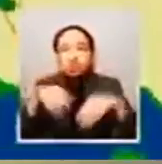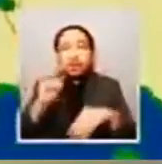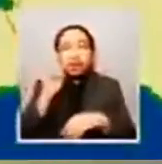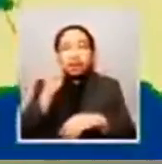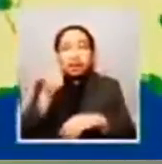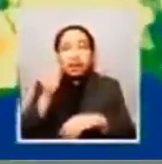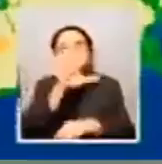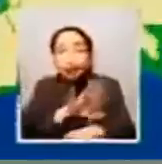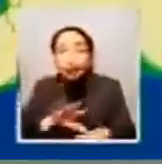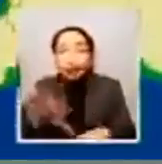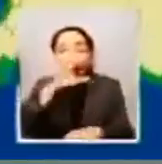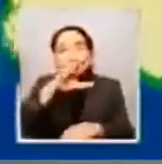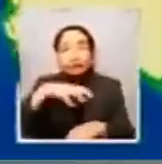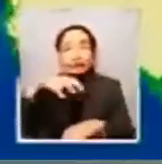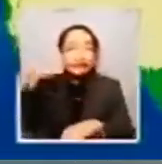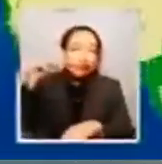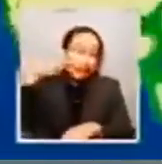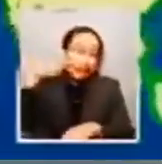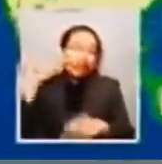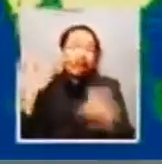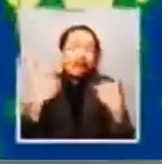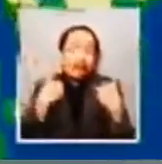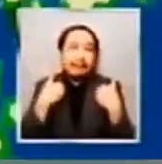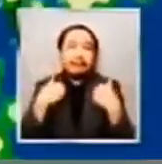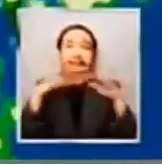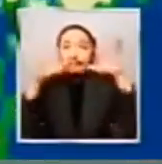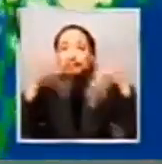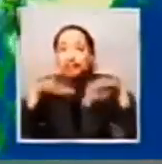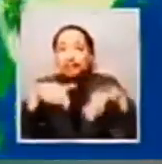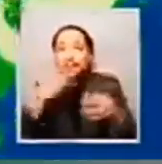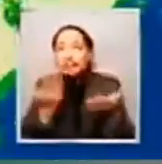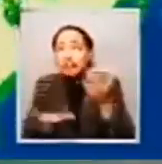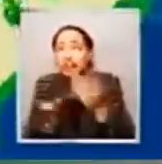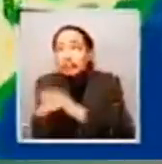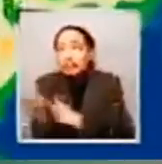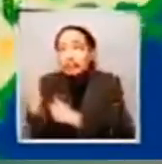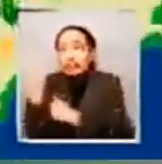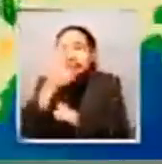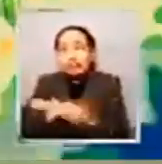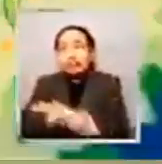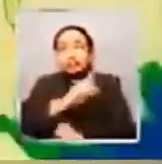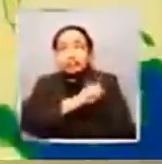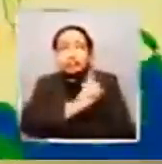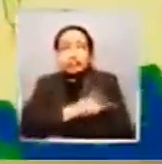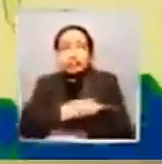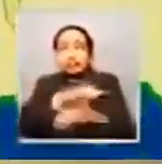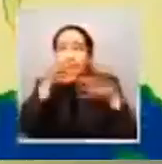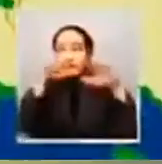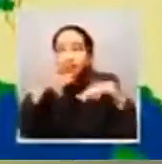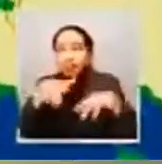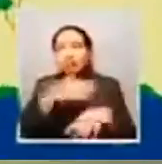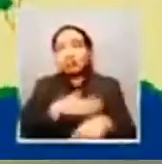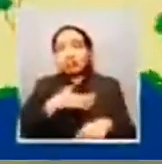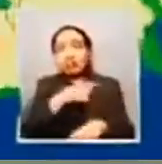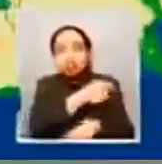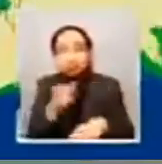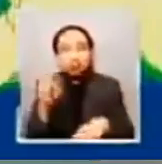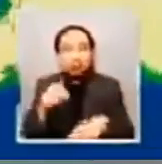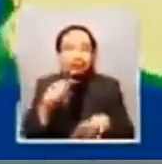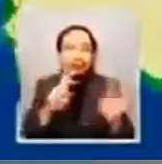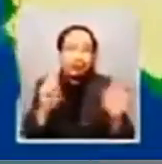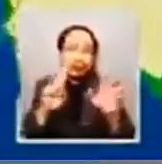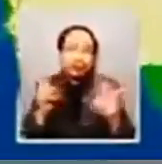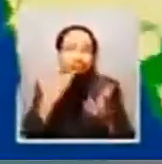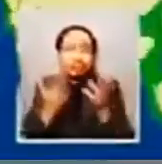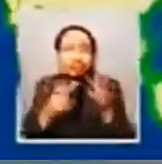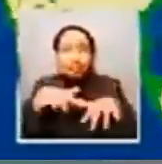ang makakaranas sa mga pag-ulan. Posibleng maghapon yung mga malalakas na ulan sa iba't ibang bahagi, kaya maging I am ready po sa banta ng baha o